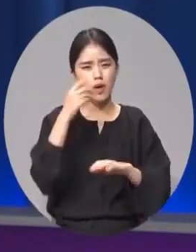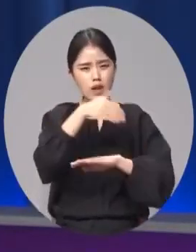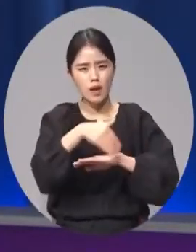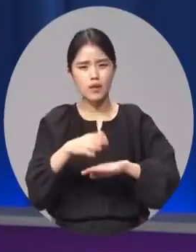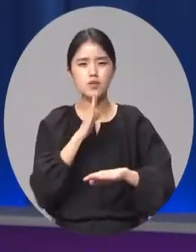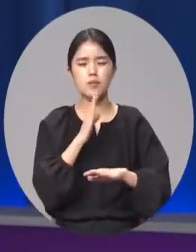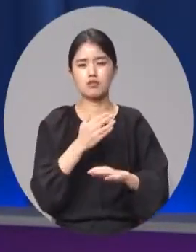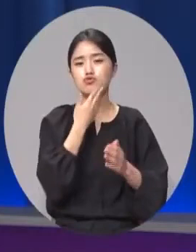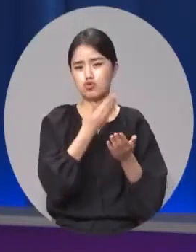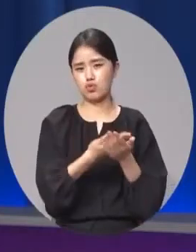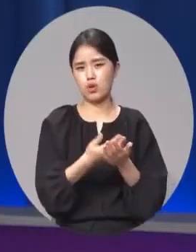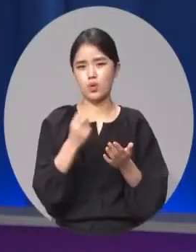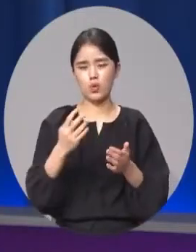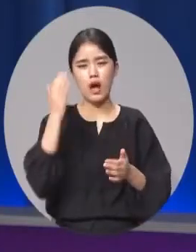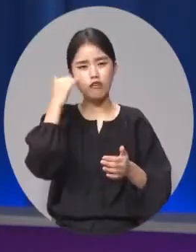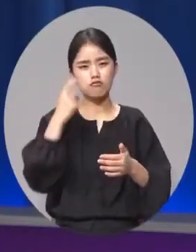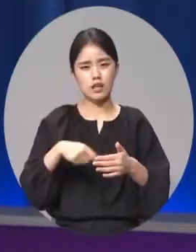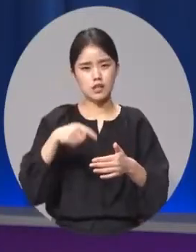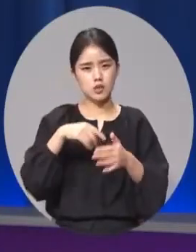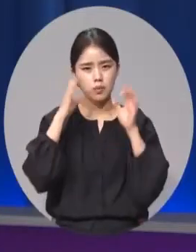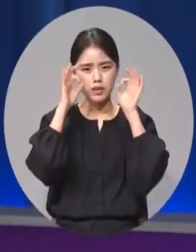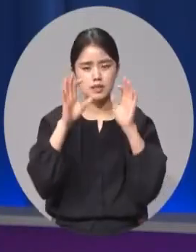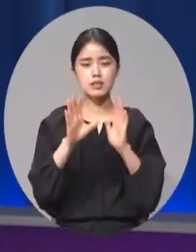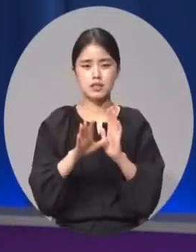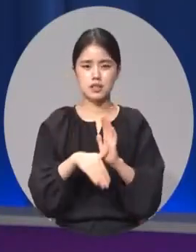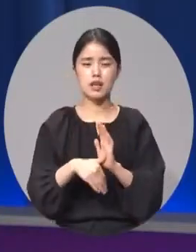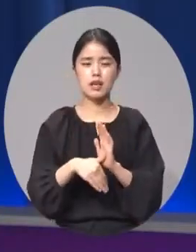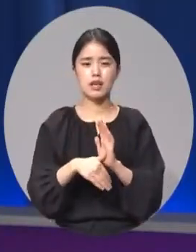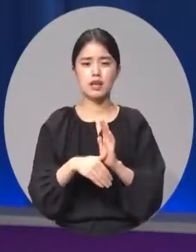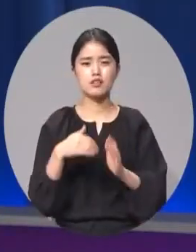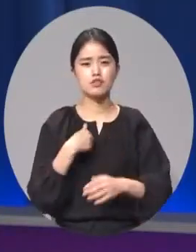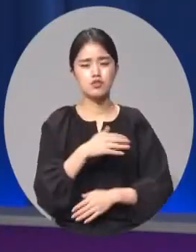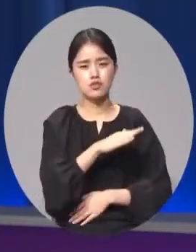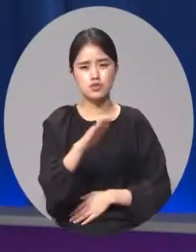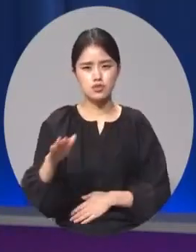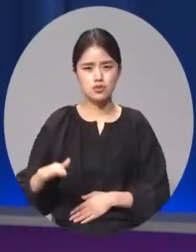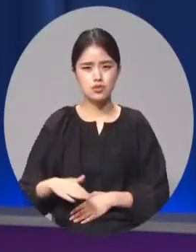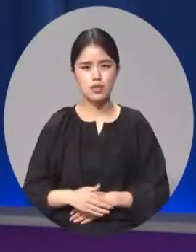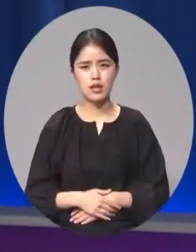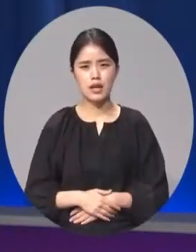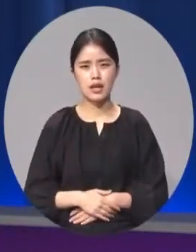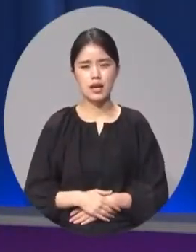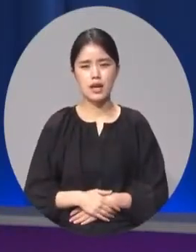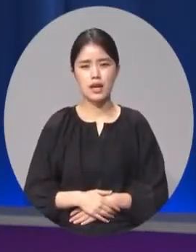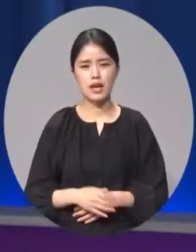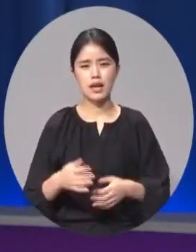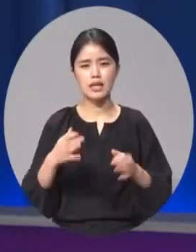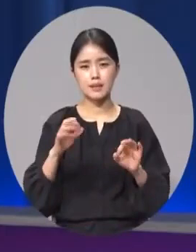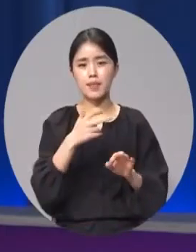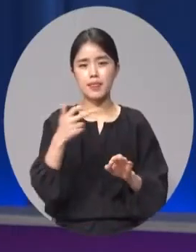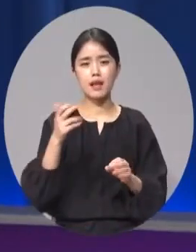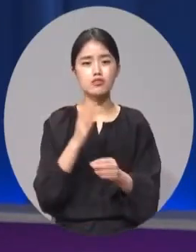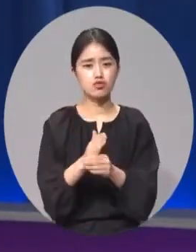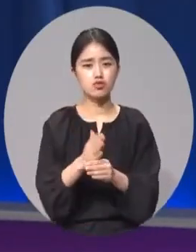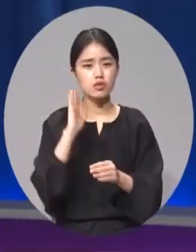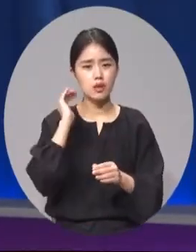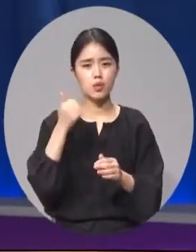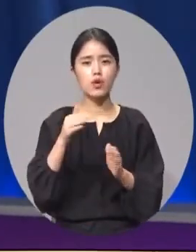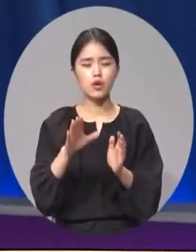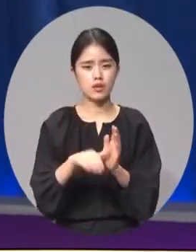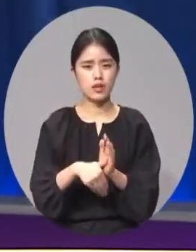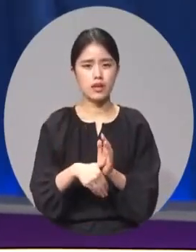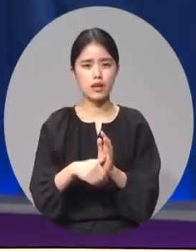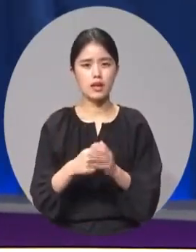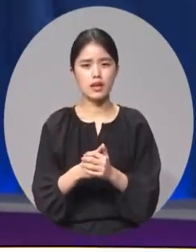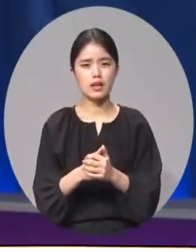4 국내적으로 보면 사실 우리가 어 김대중 대통령께서 전체적으로